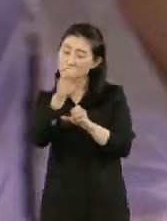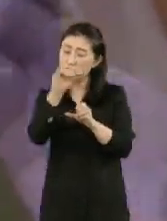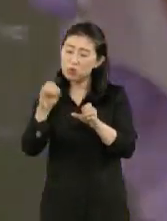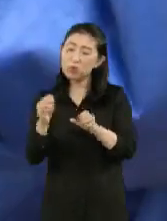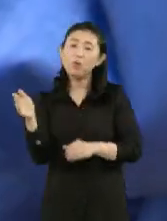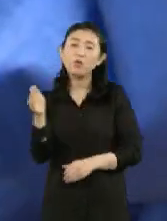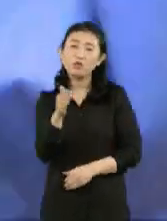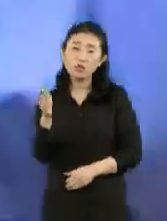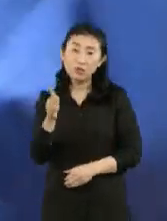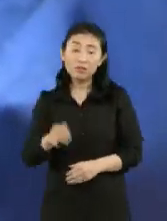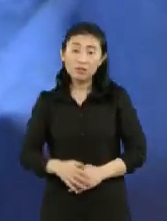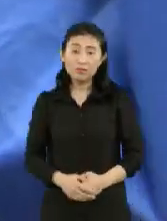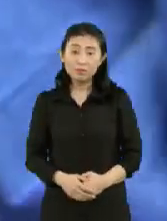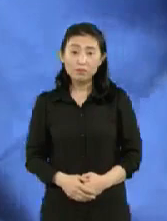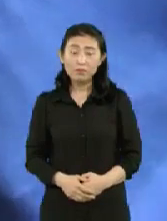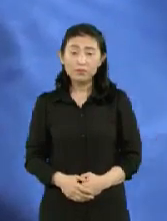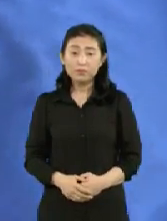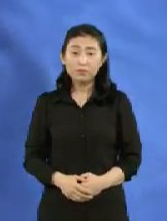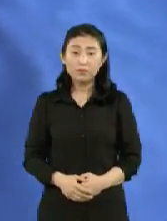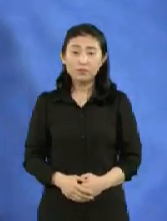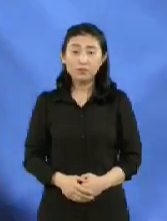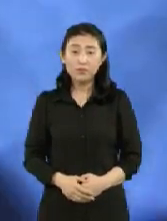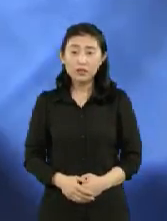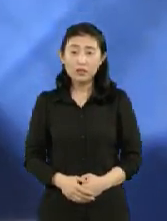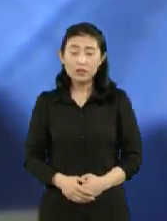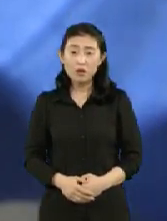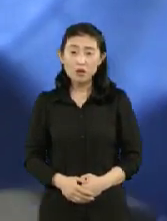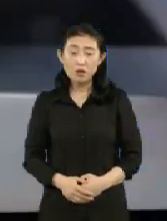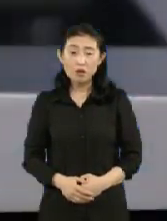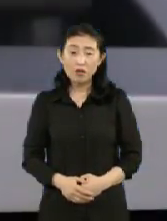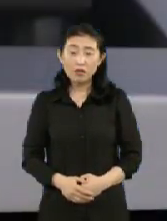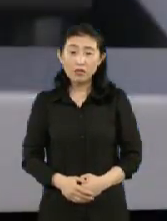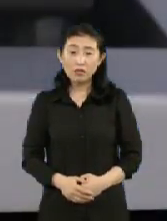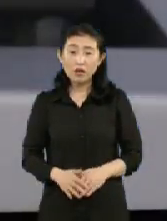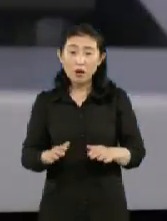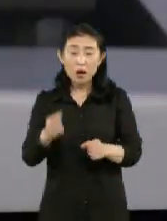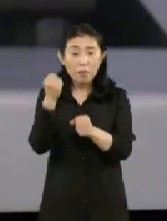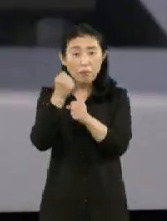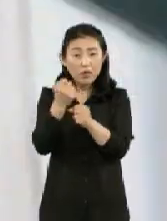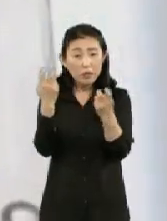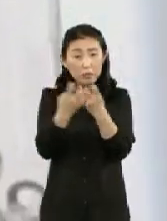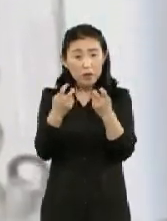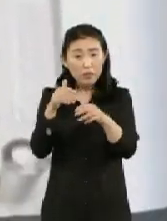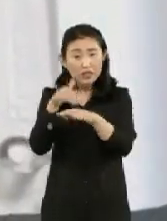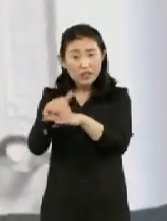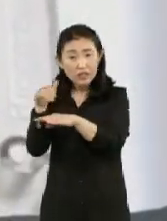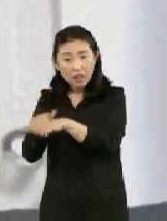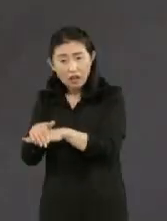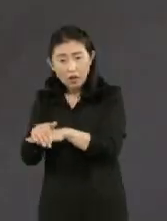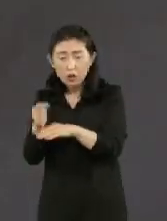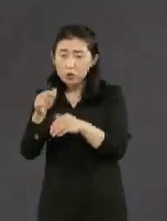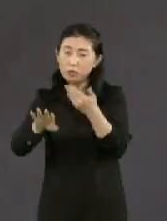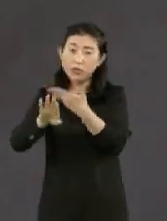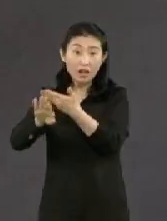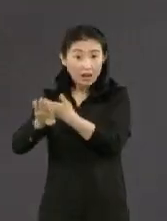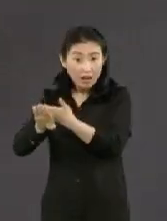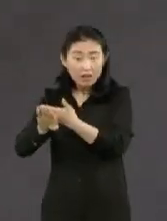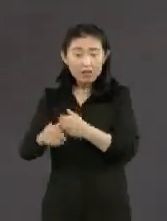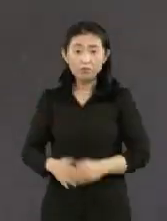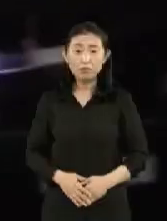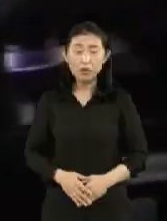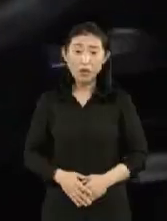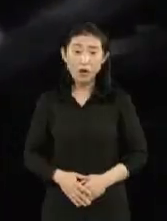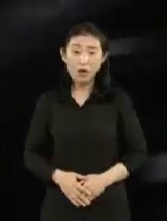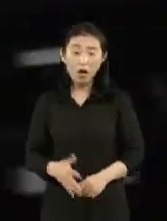95%까지 넓게 퍼져 있습니다. 작용하는 원리는 비슷하지만 만드는 방법에 따라 발생하는 차이인데